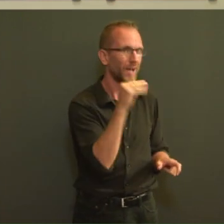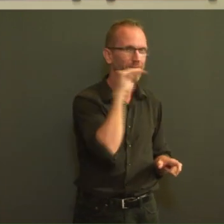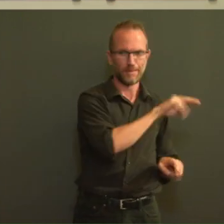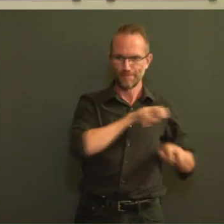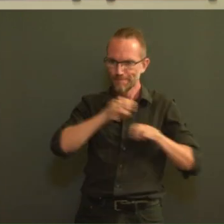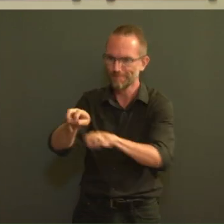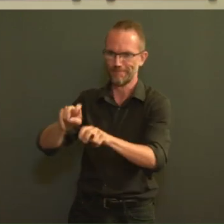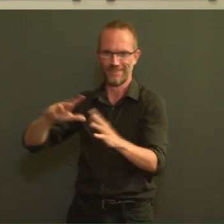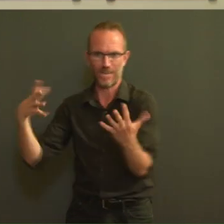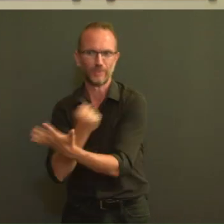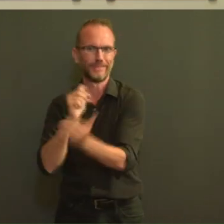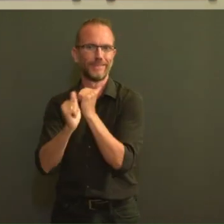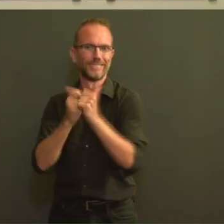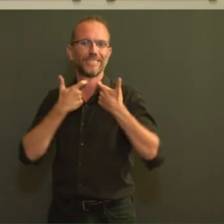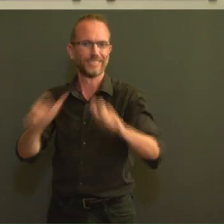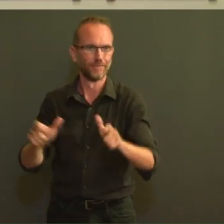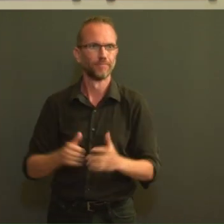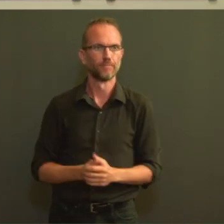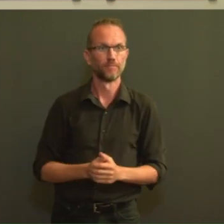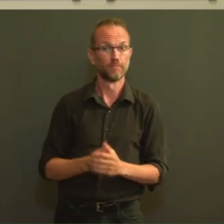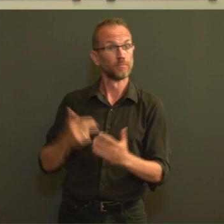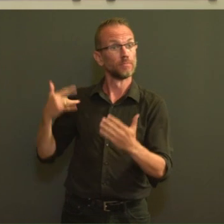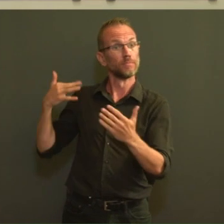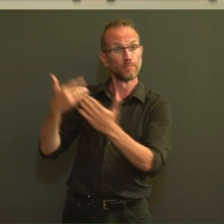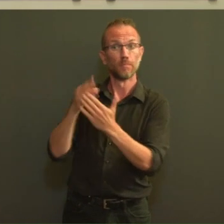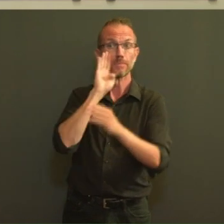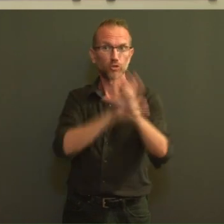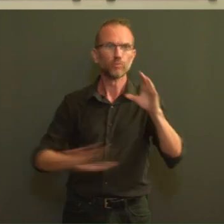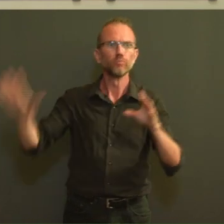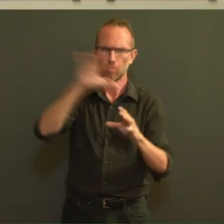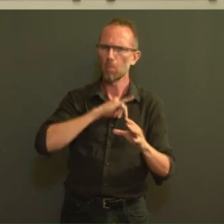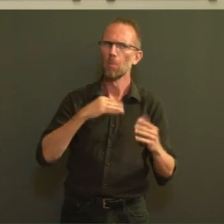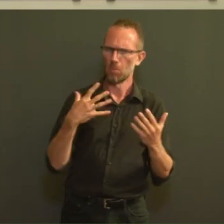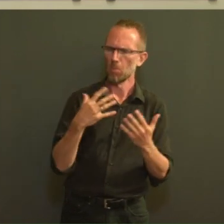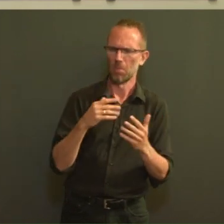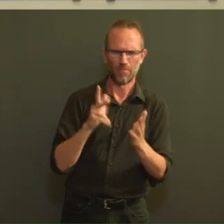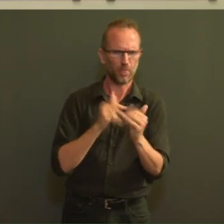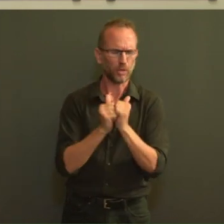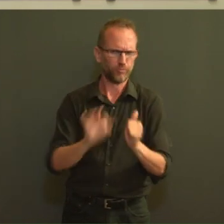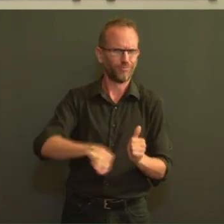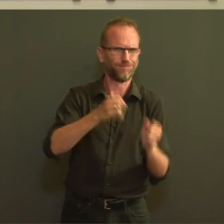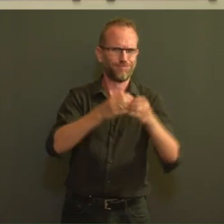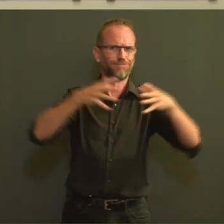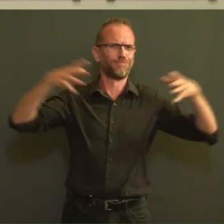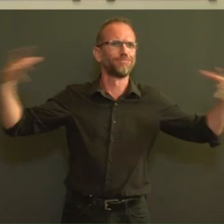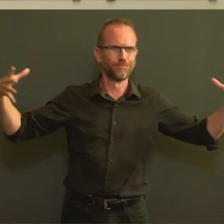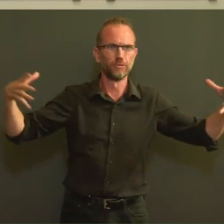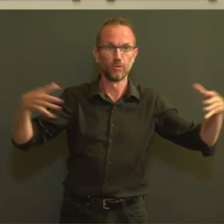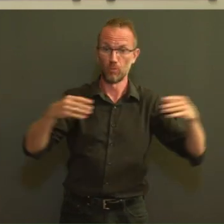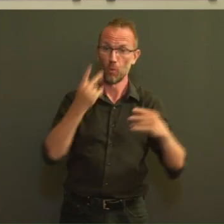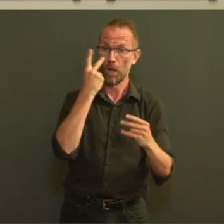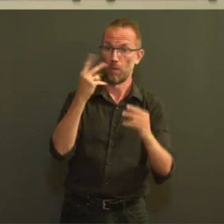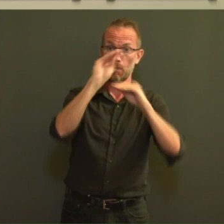Alors, la Belgique a développé une grande capacité de tests. Nous sommes actuellement dans le peloton de tête, comme vous pouvez le voir sur